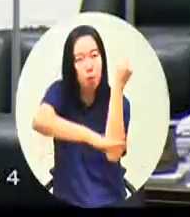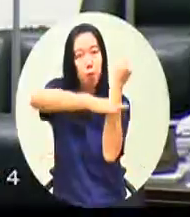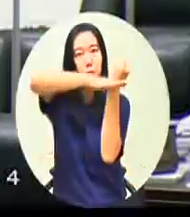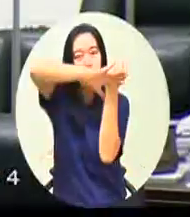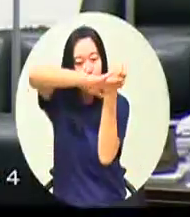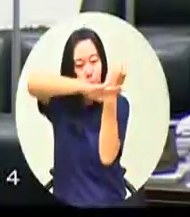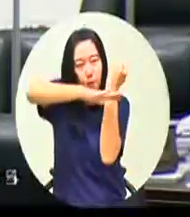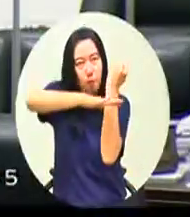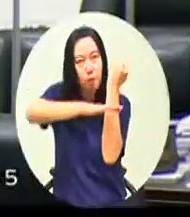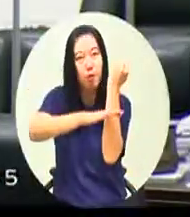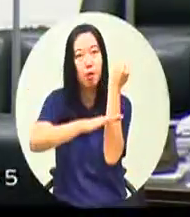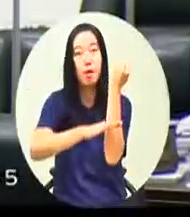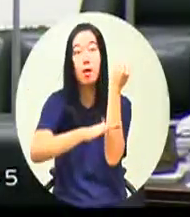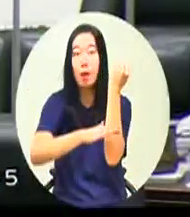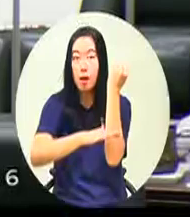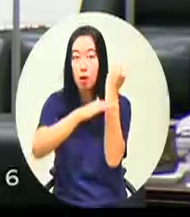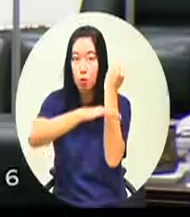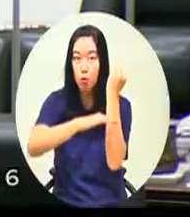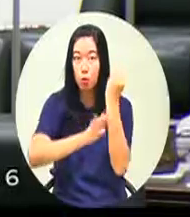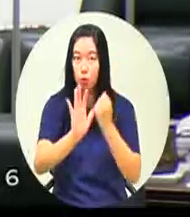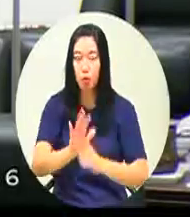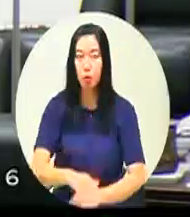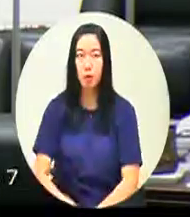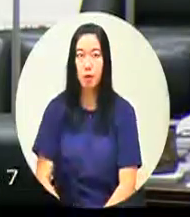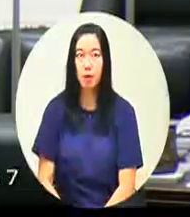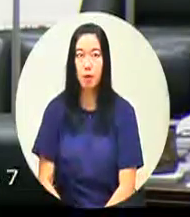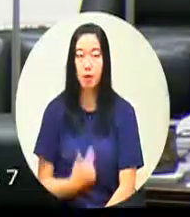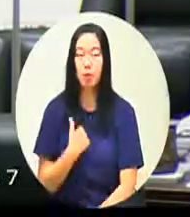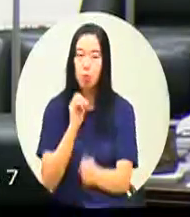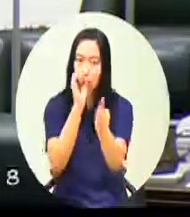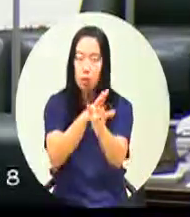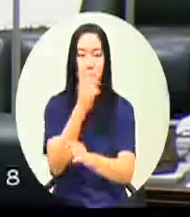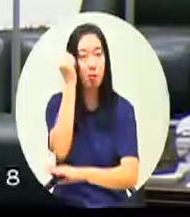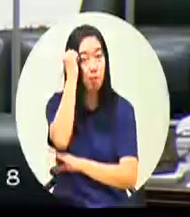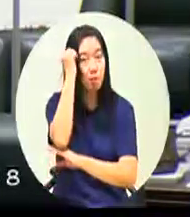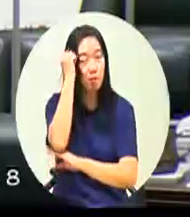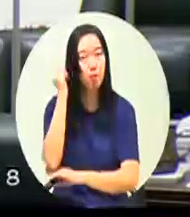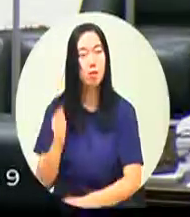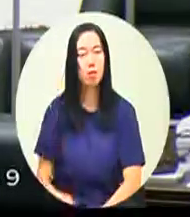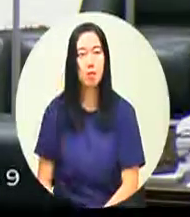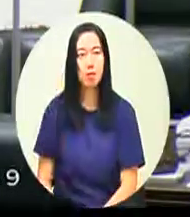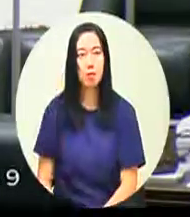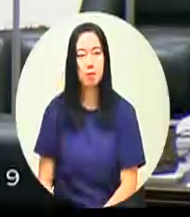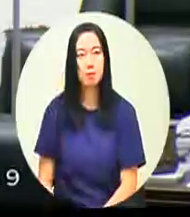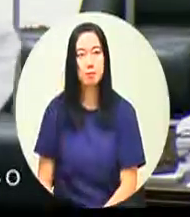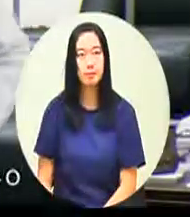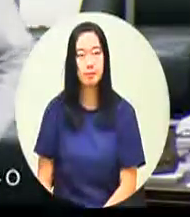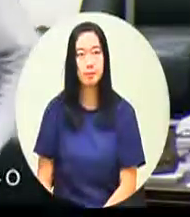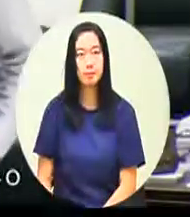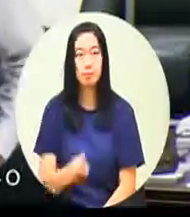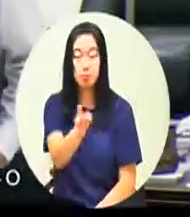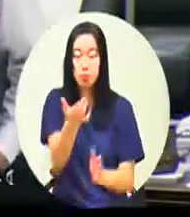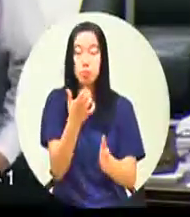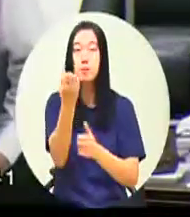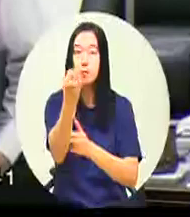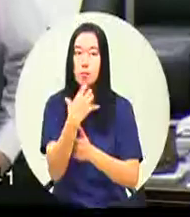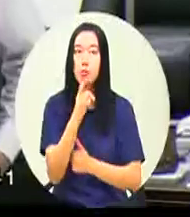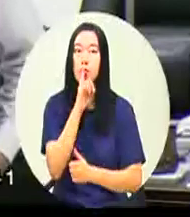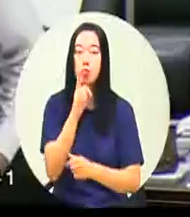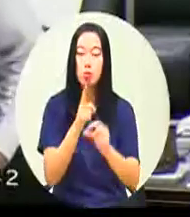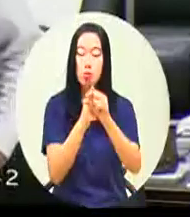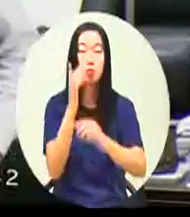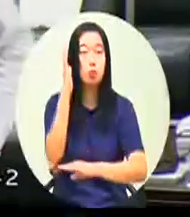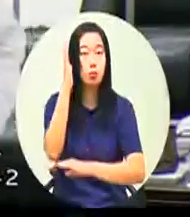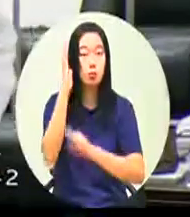上了排洪。好，所以我是希望说局长要记住，因为时间的关系我也很快讲了。局长你刚才讲了中政府的疏